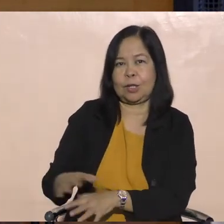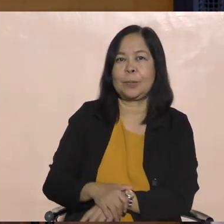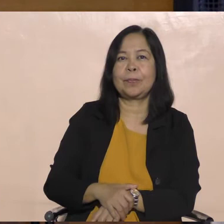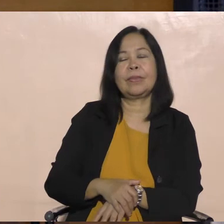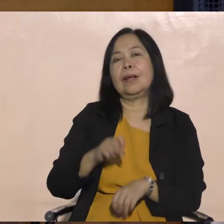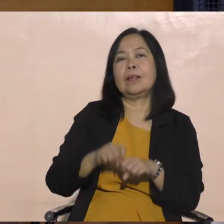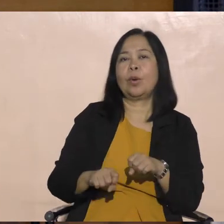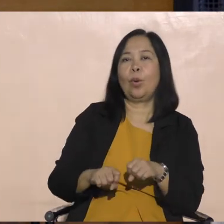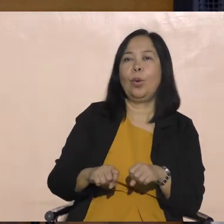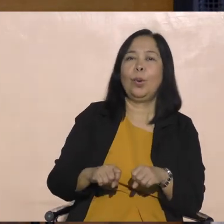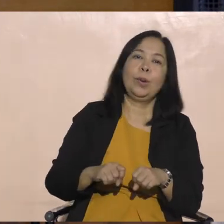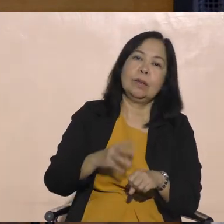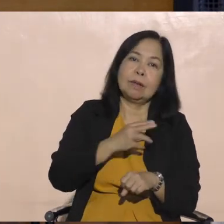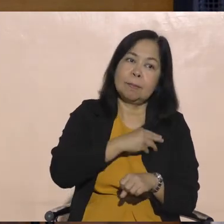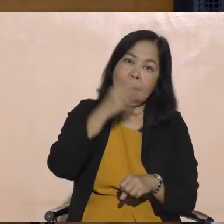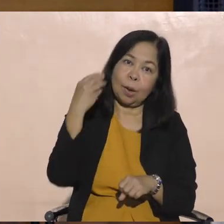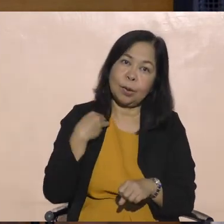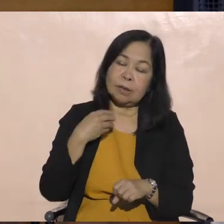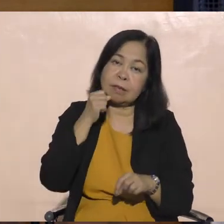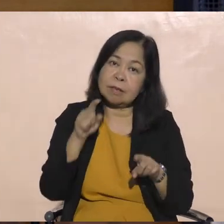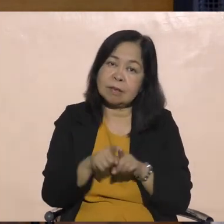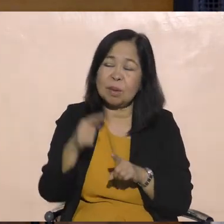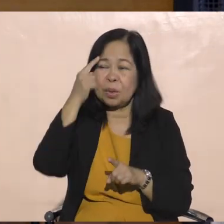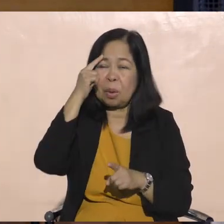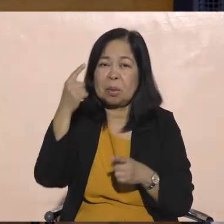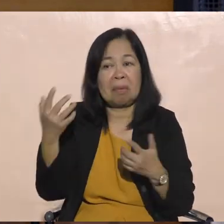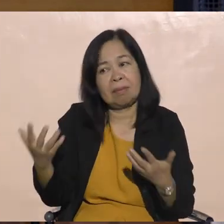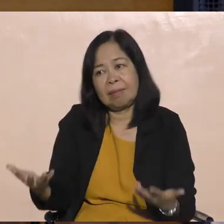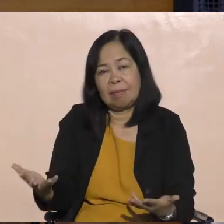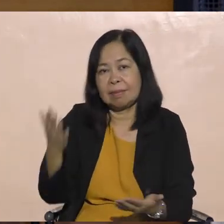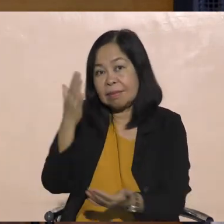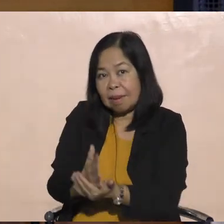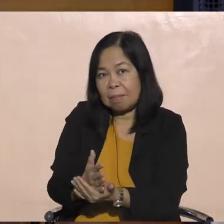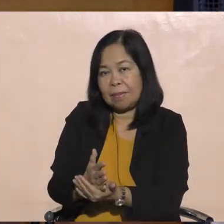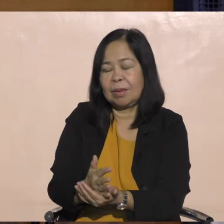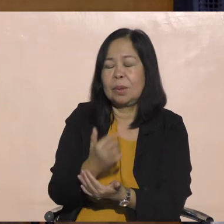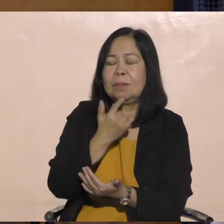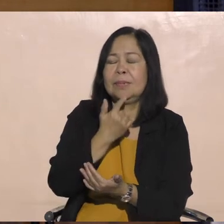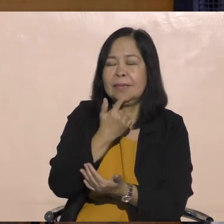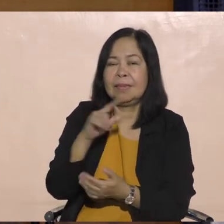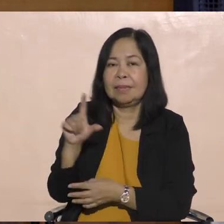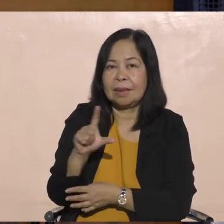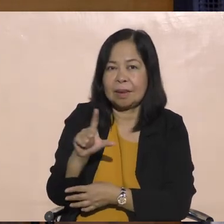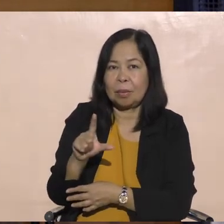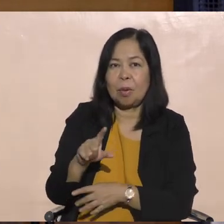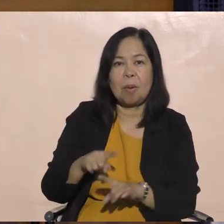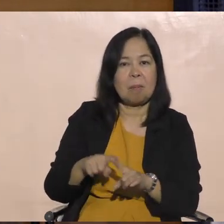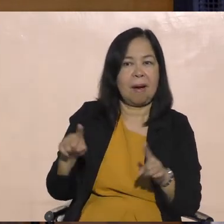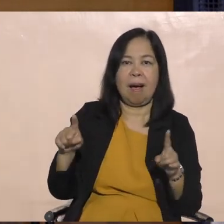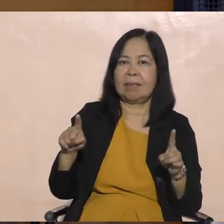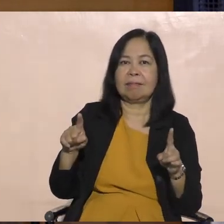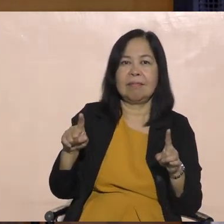Lazaro, muna to'y period, muna to'y katapusan sa iyong kinabuhi, mga kaigsoonan. Hallelujah. But let me tell you